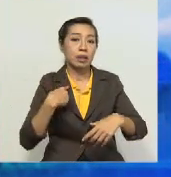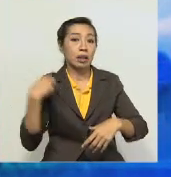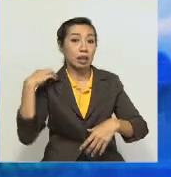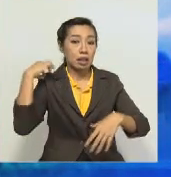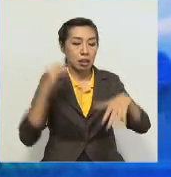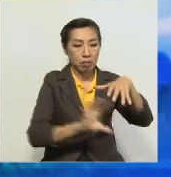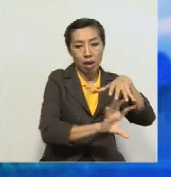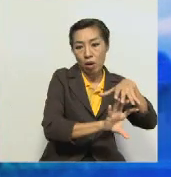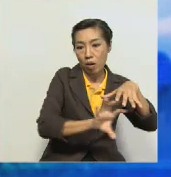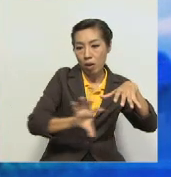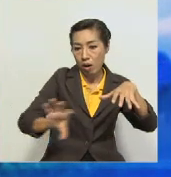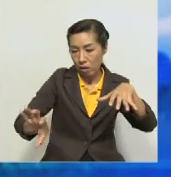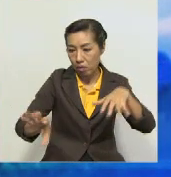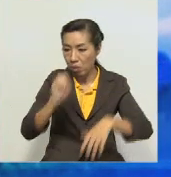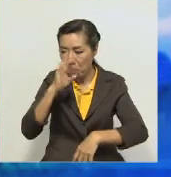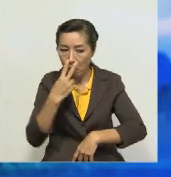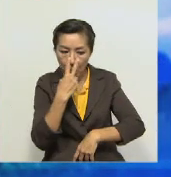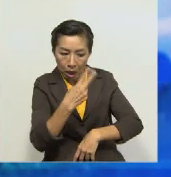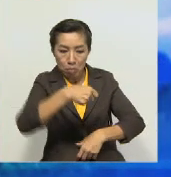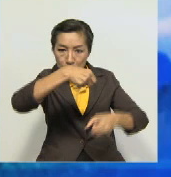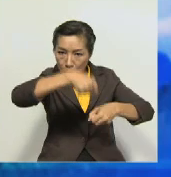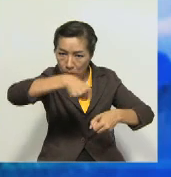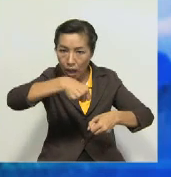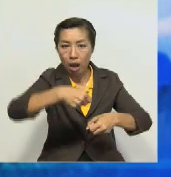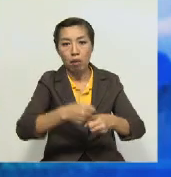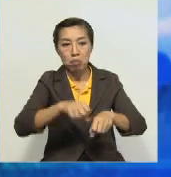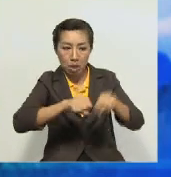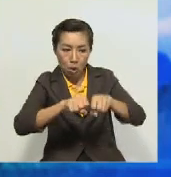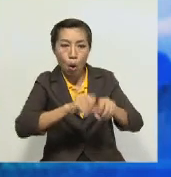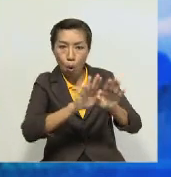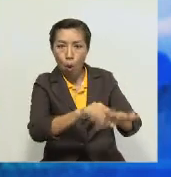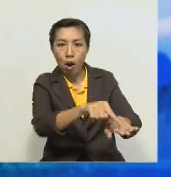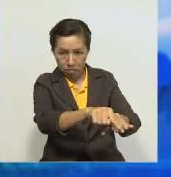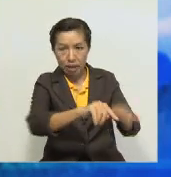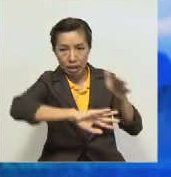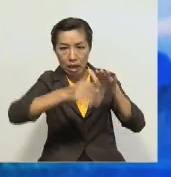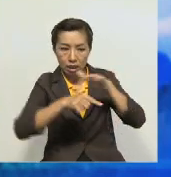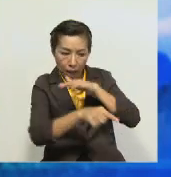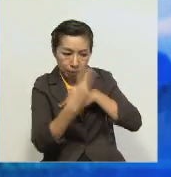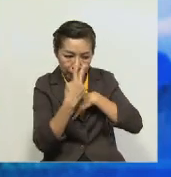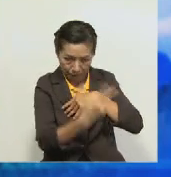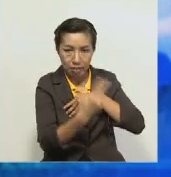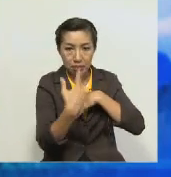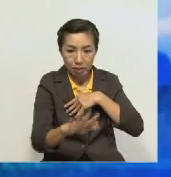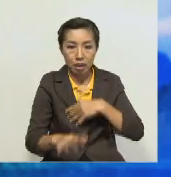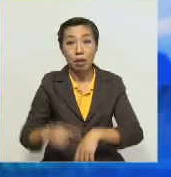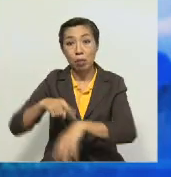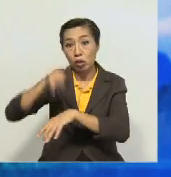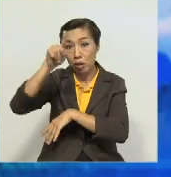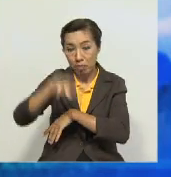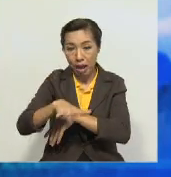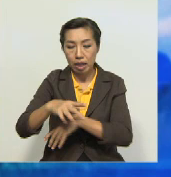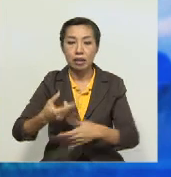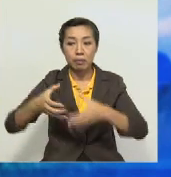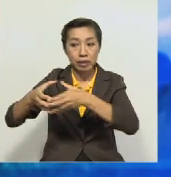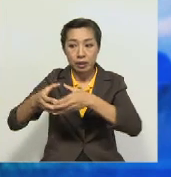ากภายใท่ำโดยพบรองเท้าแตะและกระเป๋าจำนวหนึ่งอยู่กบพื้นภายในบริเวณภายในท่ำในช่งบ่ายทีมน